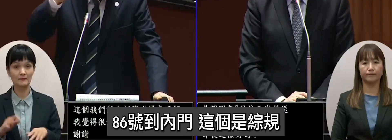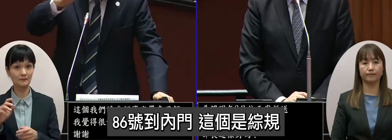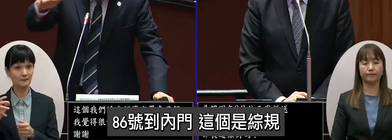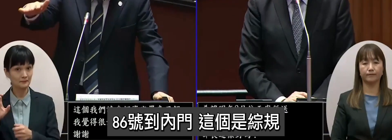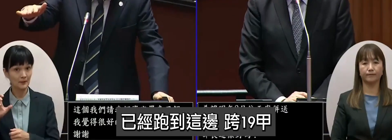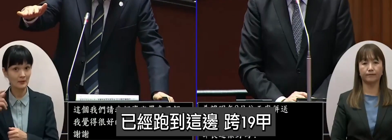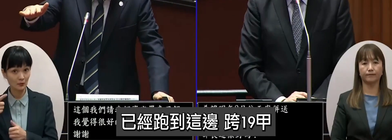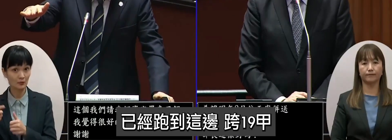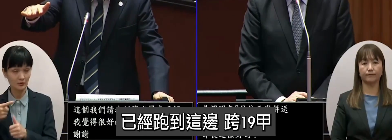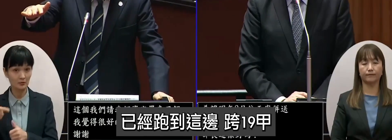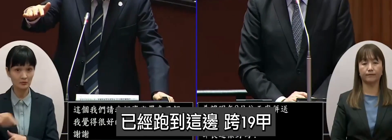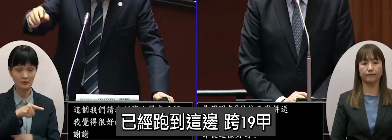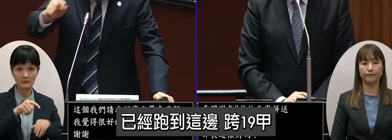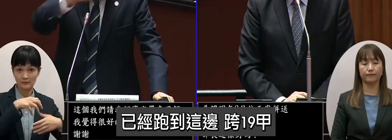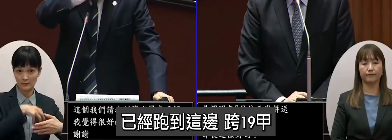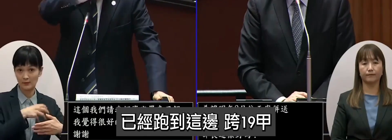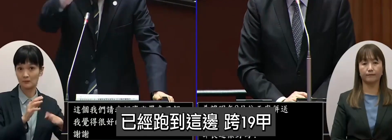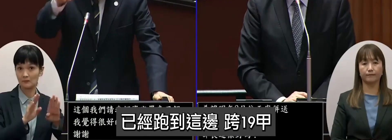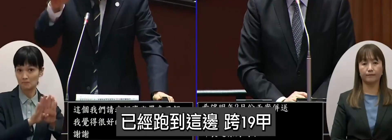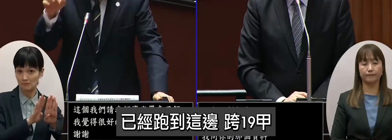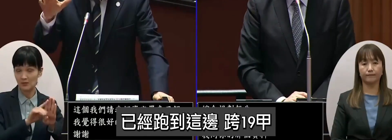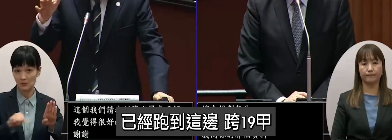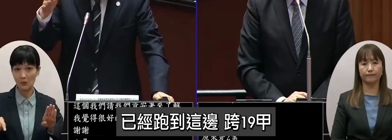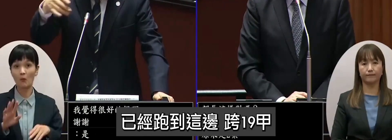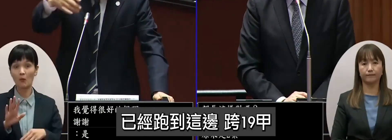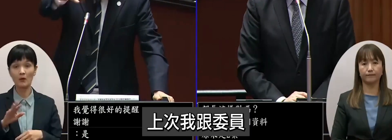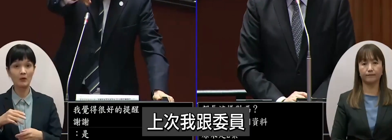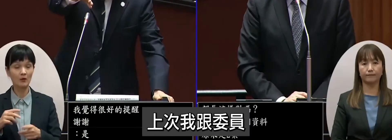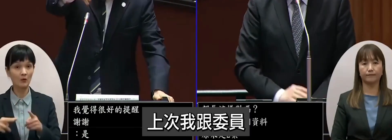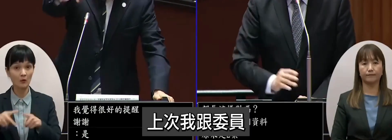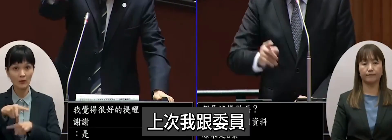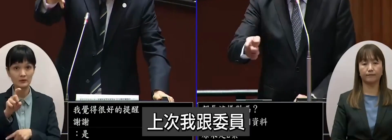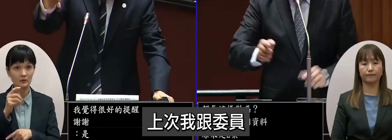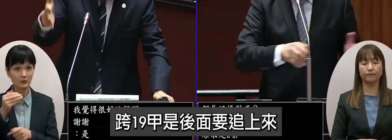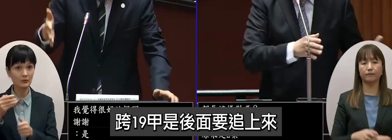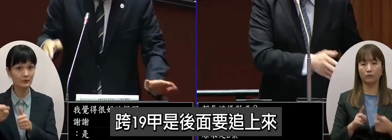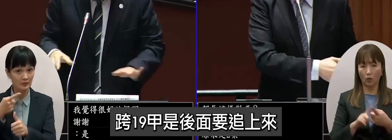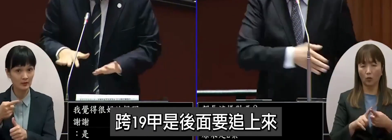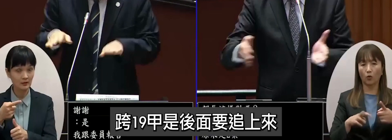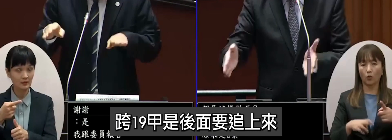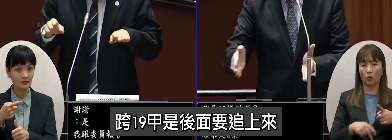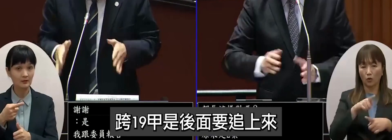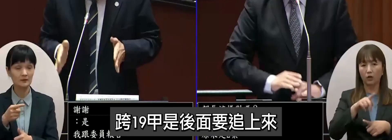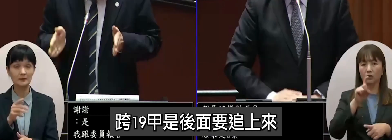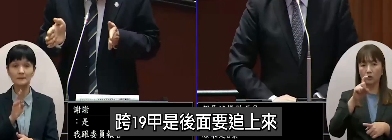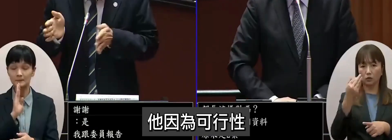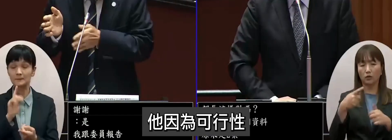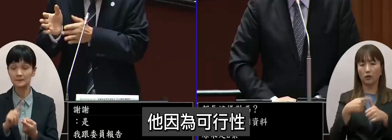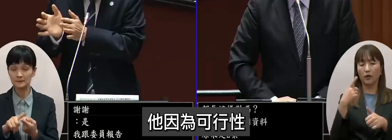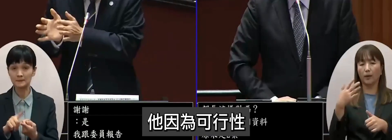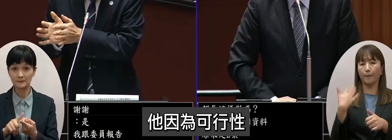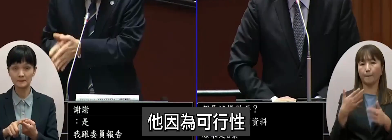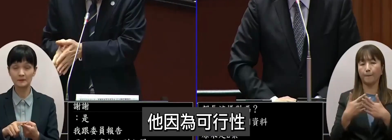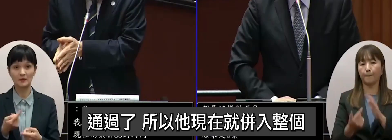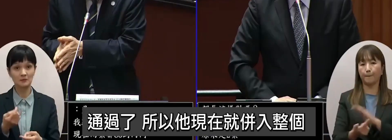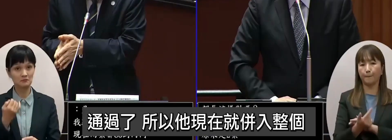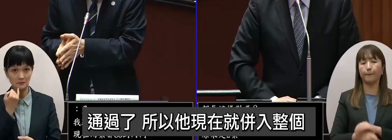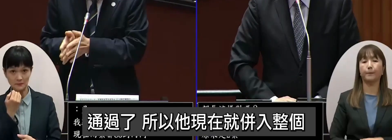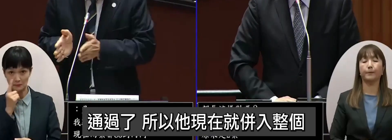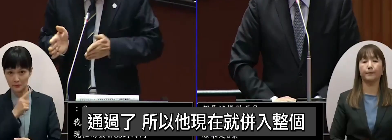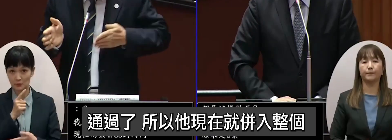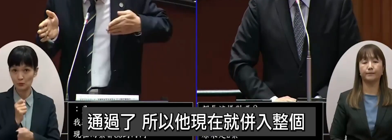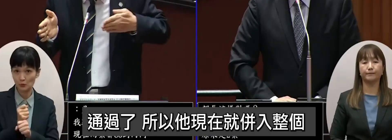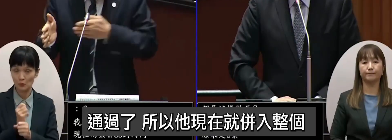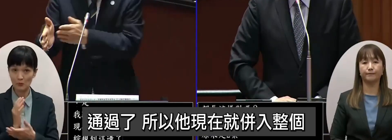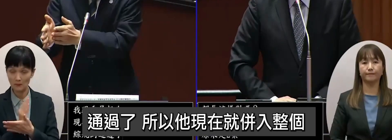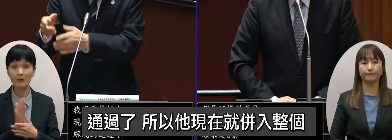个是终归已经跑到这边。 对， 跨19甲，这个上次我跟委员 对，这跨19甲是后面要追上来的。 对，它因为可行性也通过了，